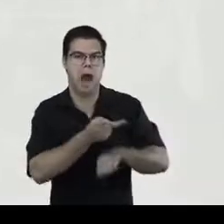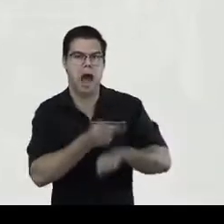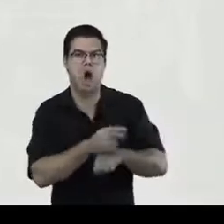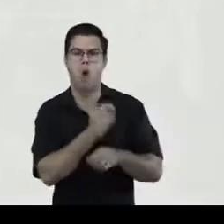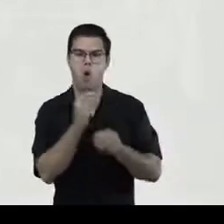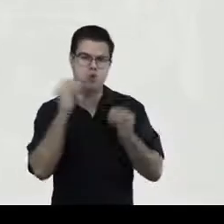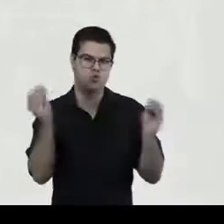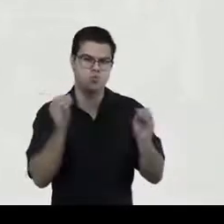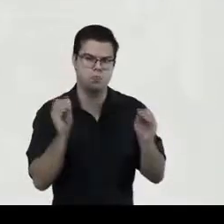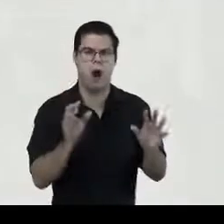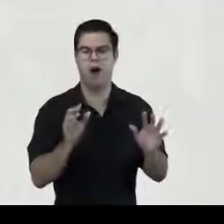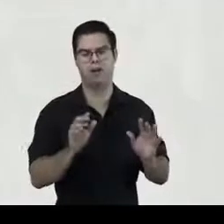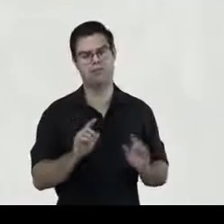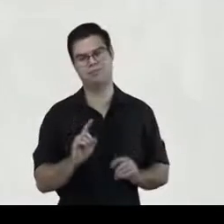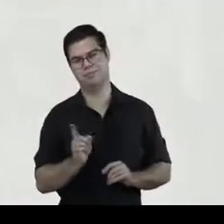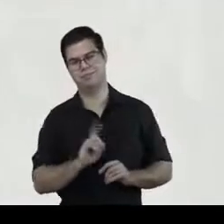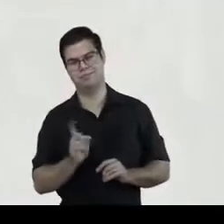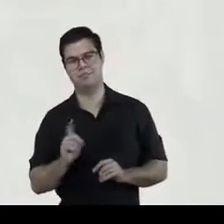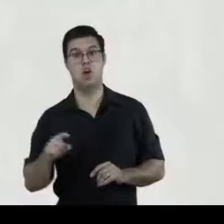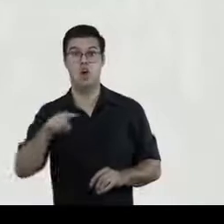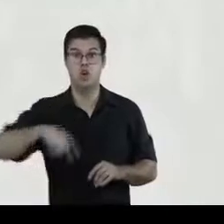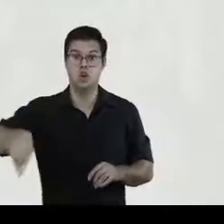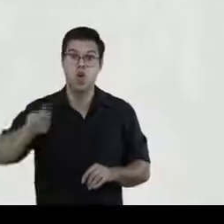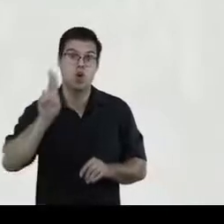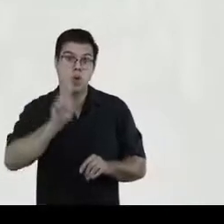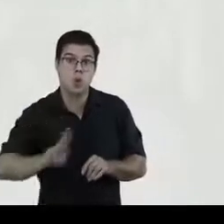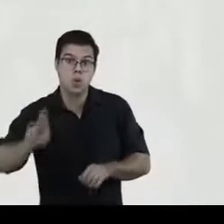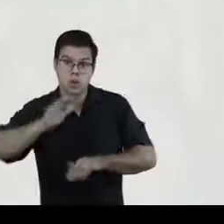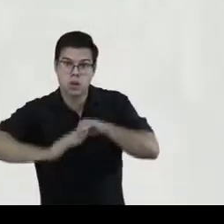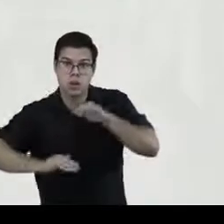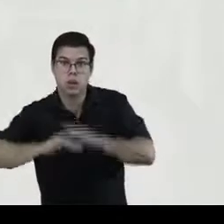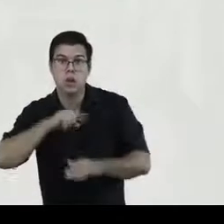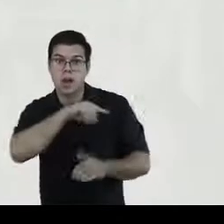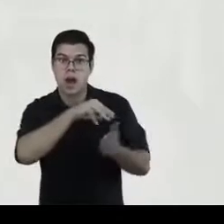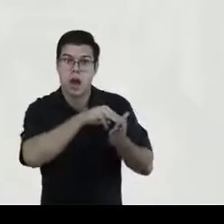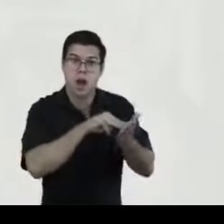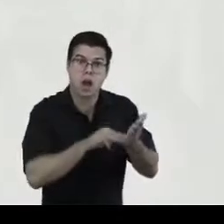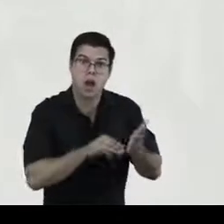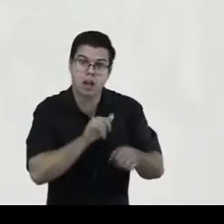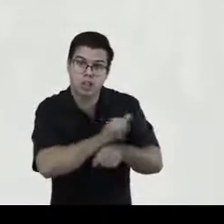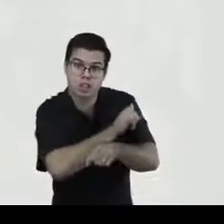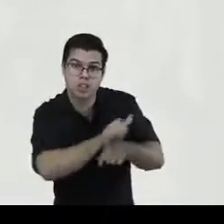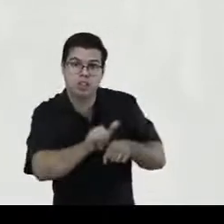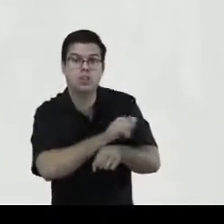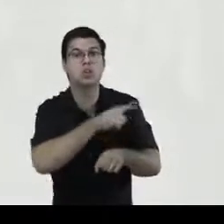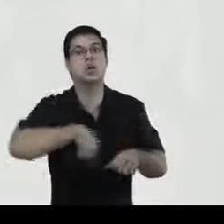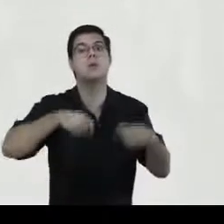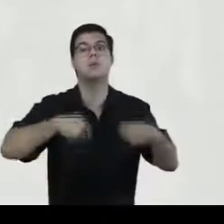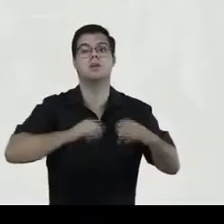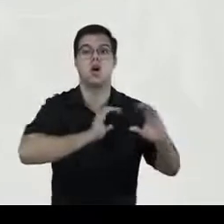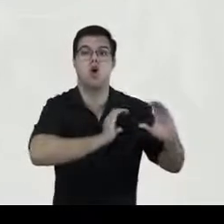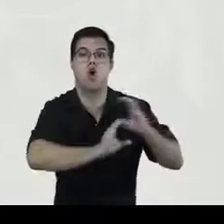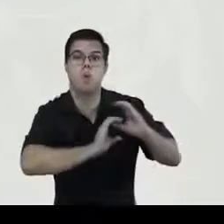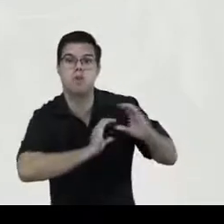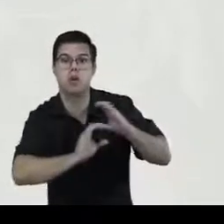wichtiger wird es, dass wir uns darüber verständigen, wie wir Ergebnisse, die aus so etwas kommen,